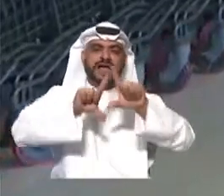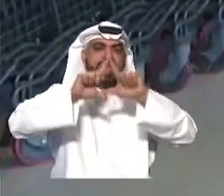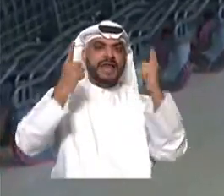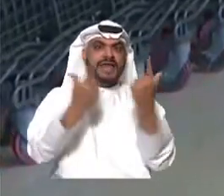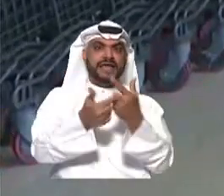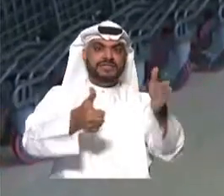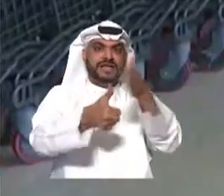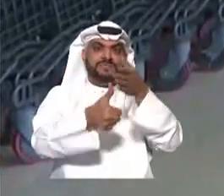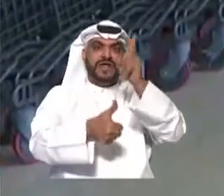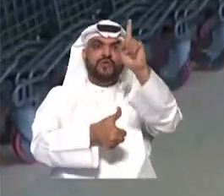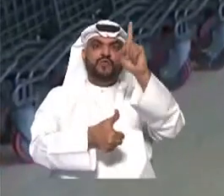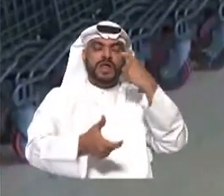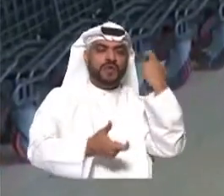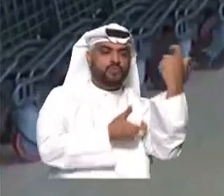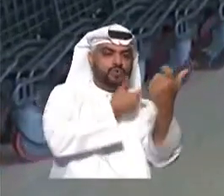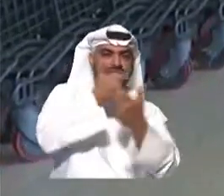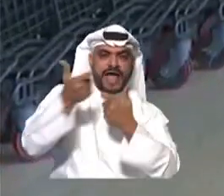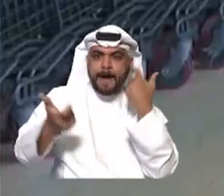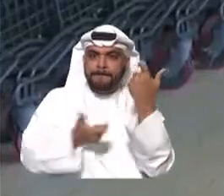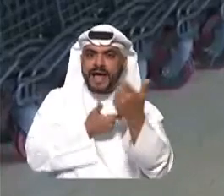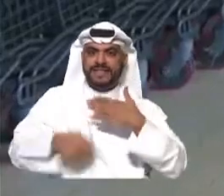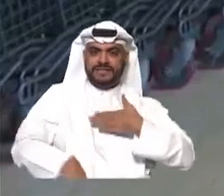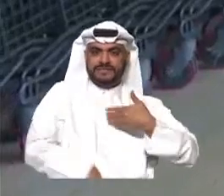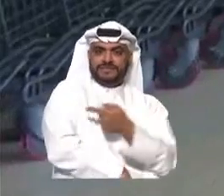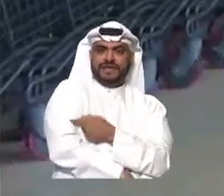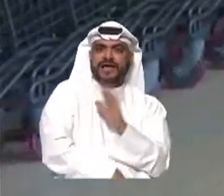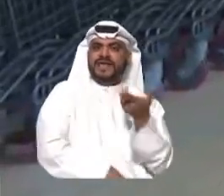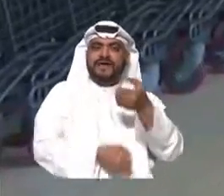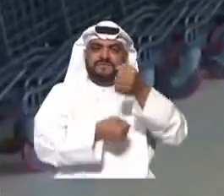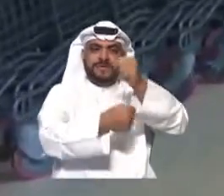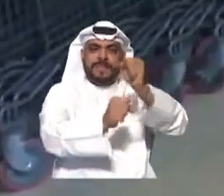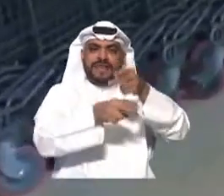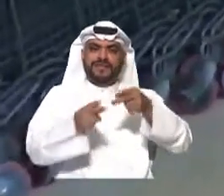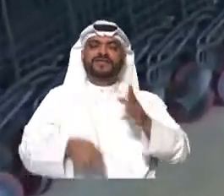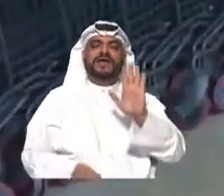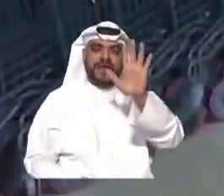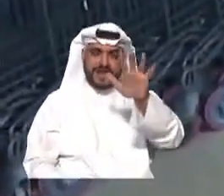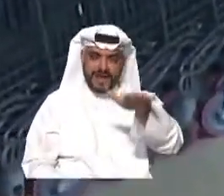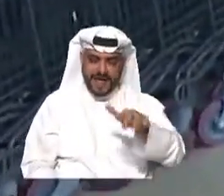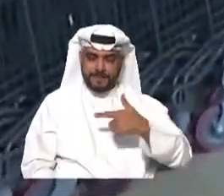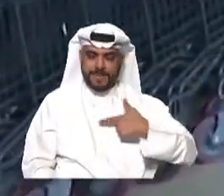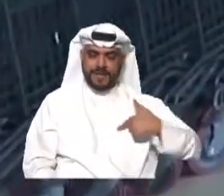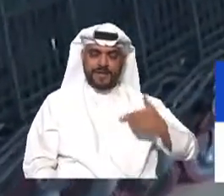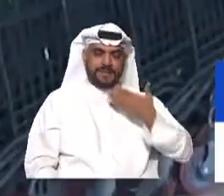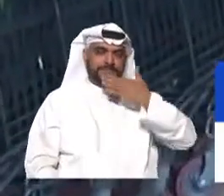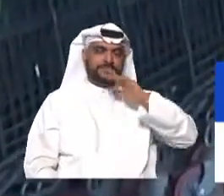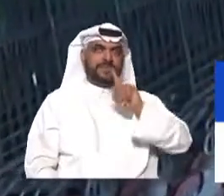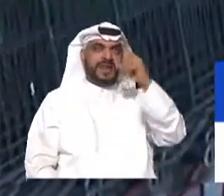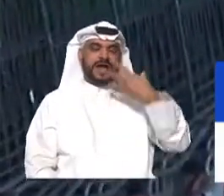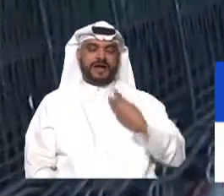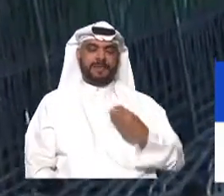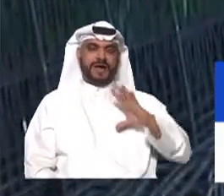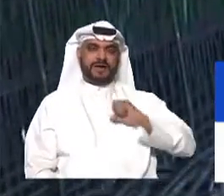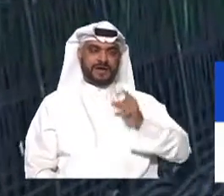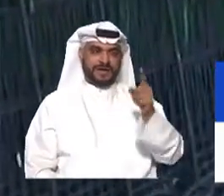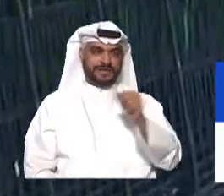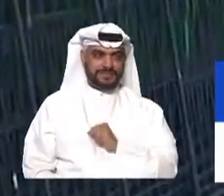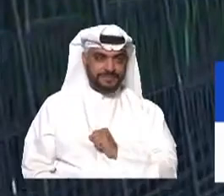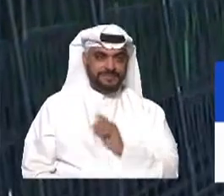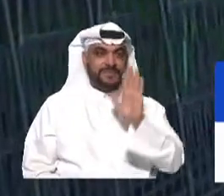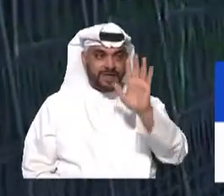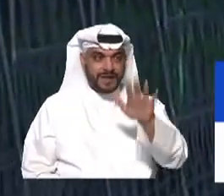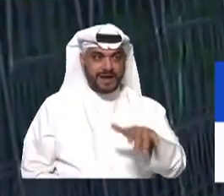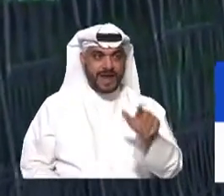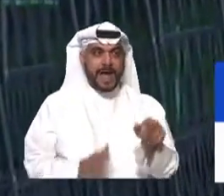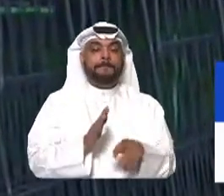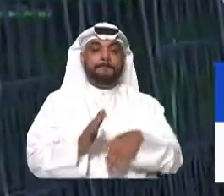الرئيسية لمتابعة الاشتراطات الصحية في بلدية الكويت؟ نعم، بسم الله الرحمن الرحيم. بعد إصدار القرارات من اللجنة العليا لمتابعة الاشتراطات